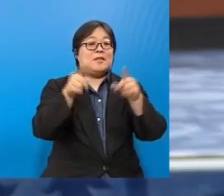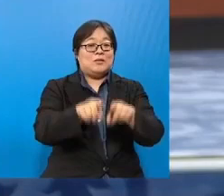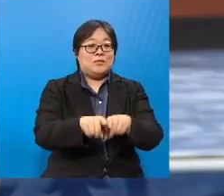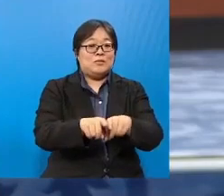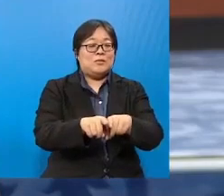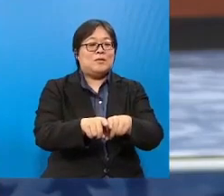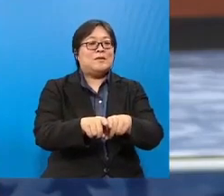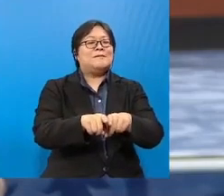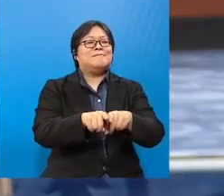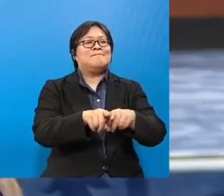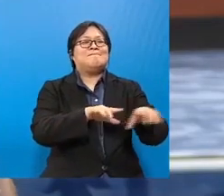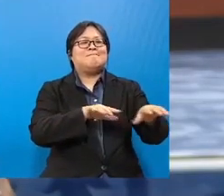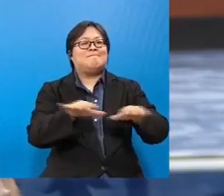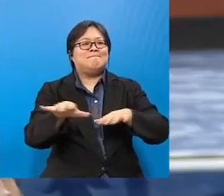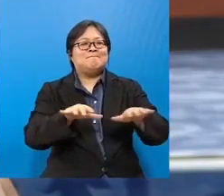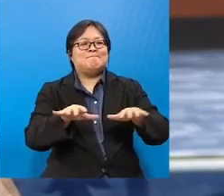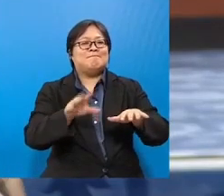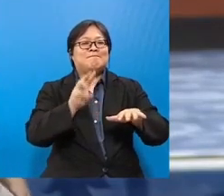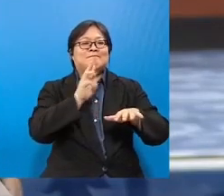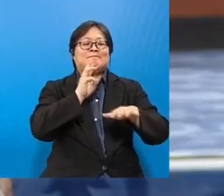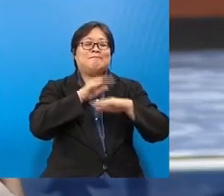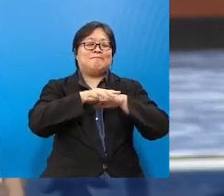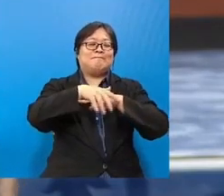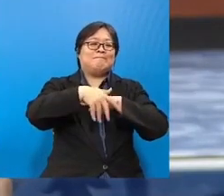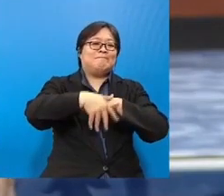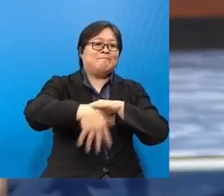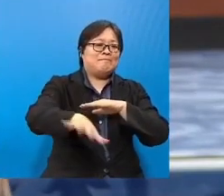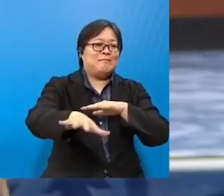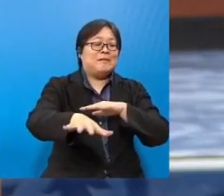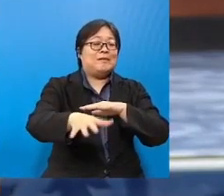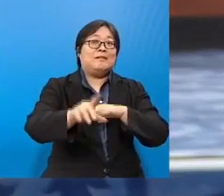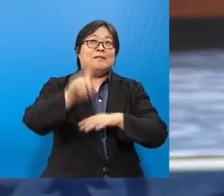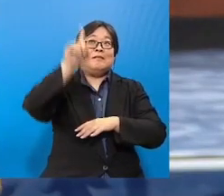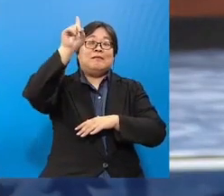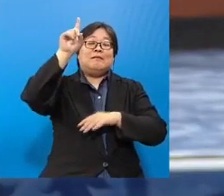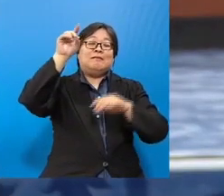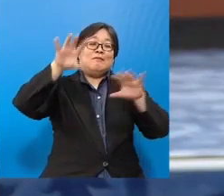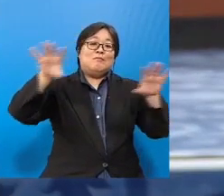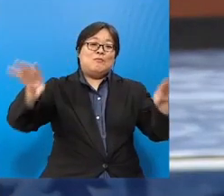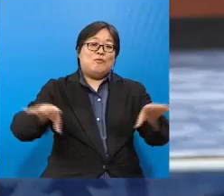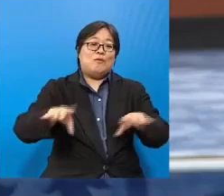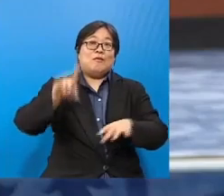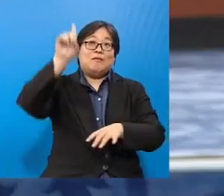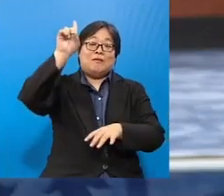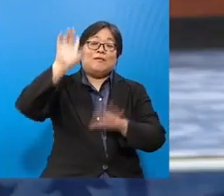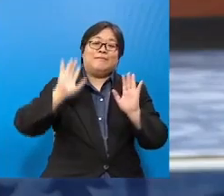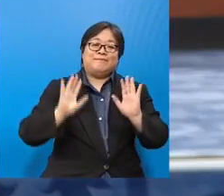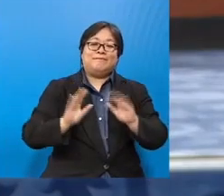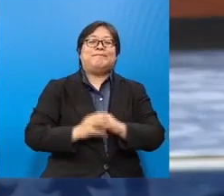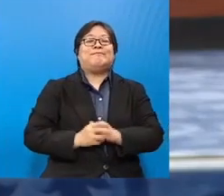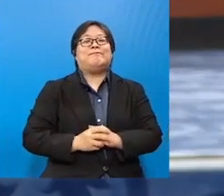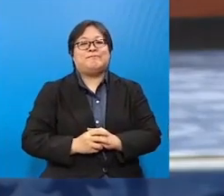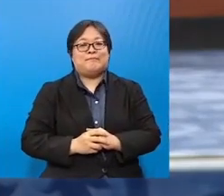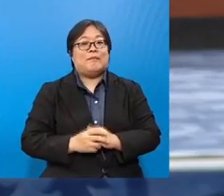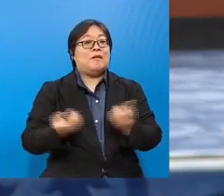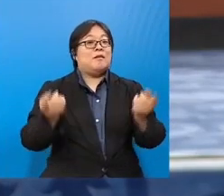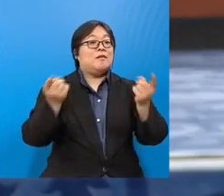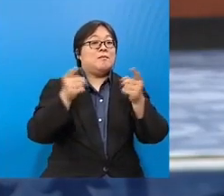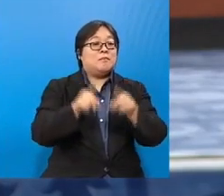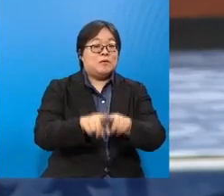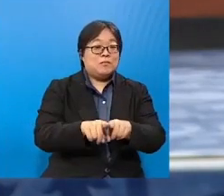bencana JCC 1x of Gold satu takdir Allah Subhanahu Wa Ta'ala yaitu